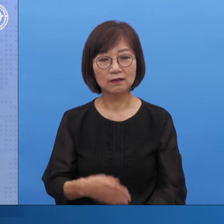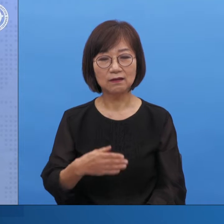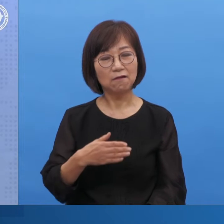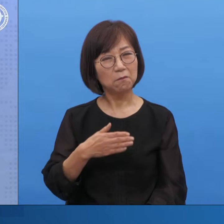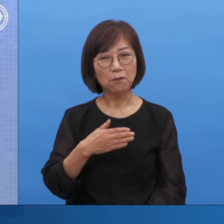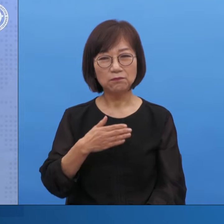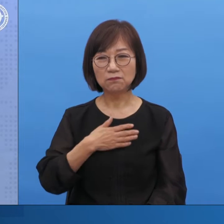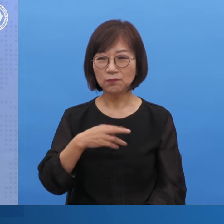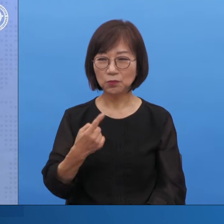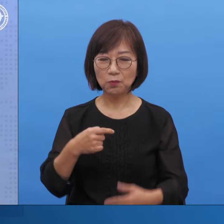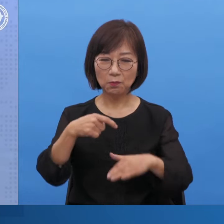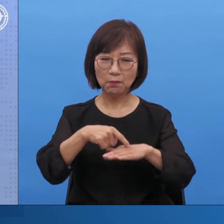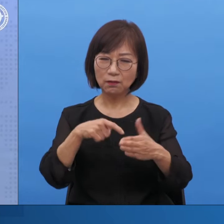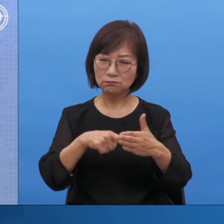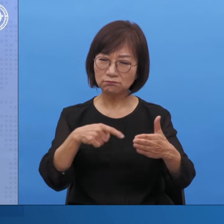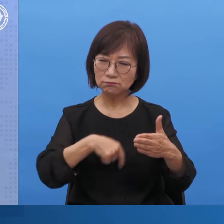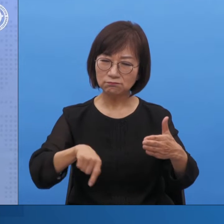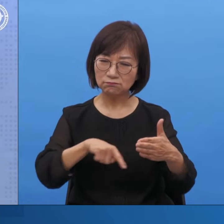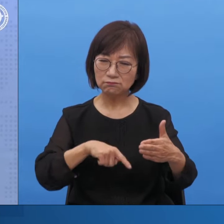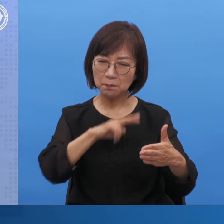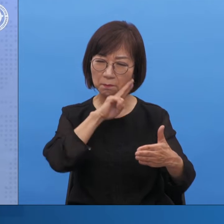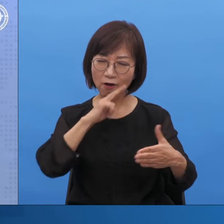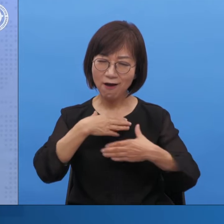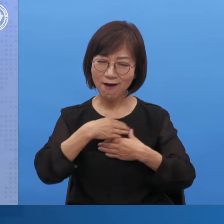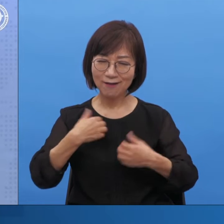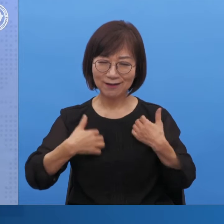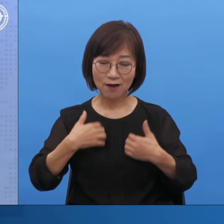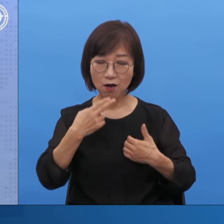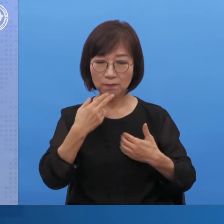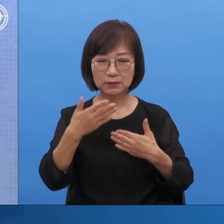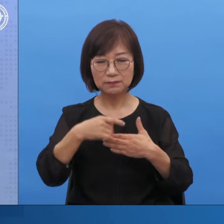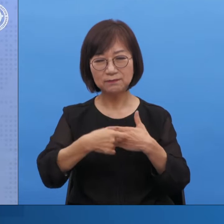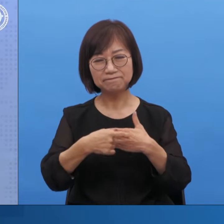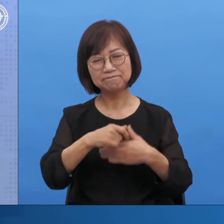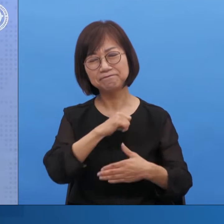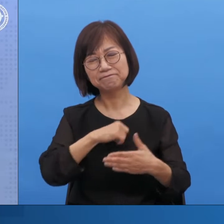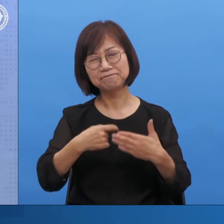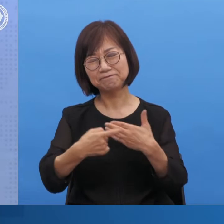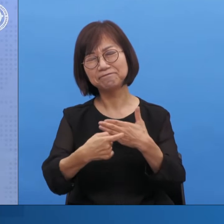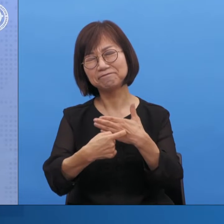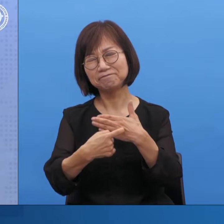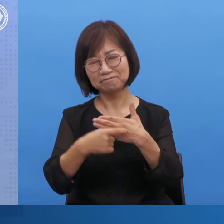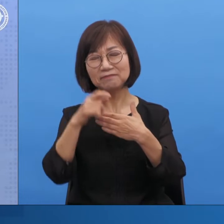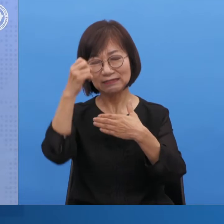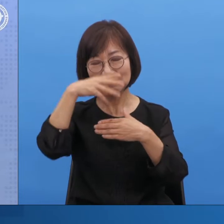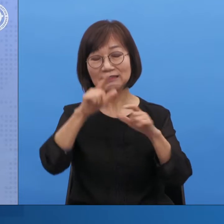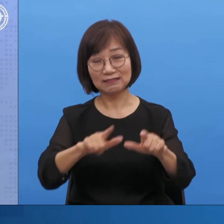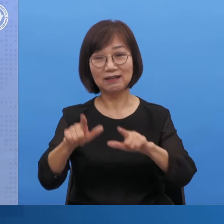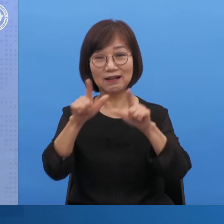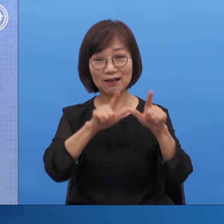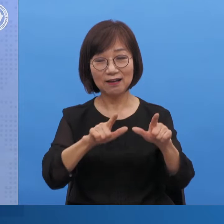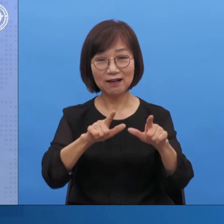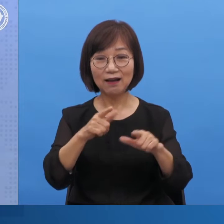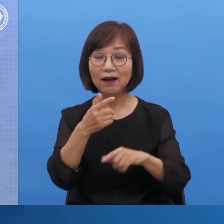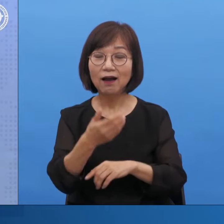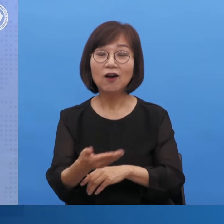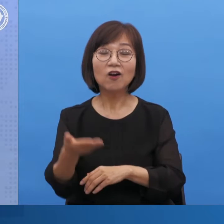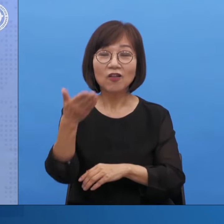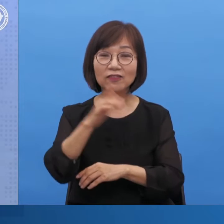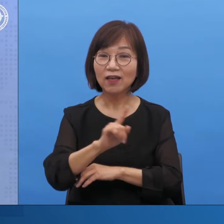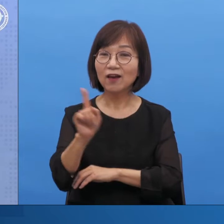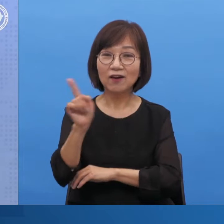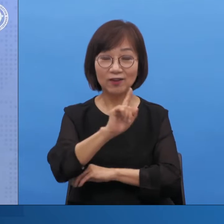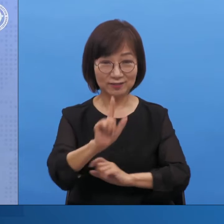without choice, it's not really a lie, but I'm living this life of a lie. 그런 중에 어느 날 정말 제가요